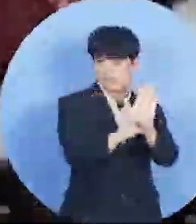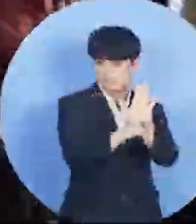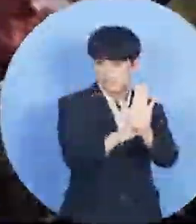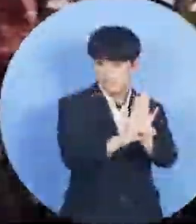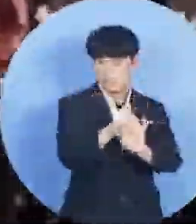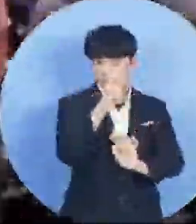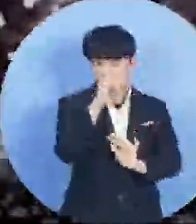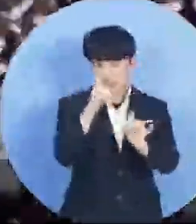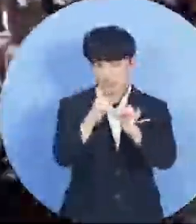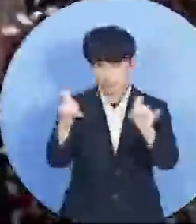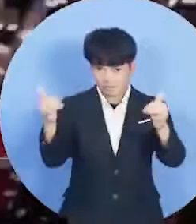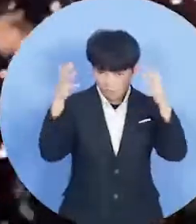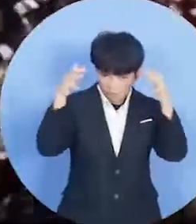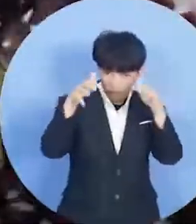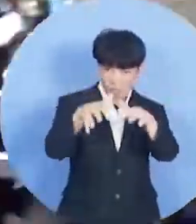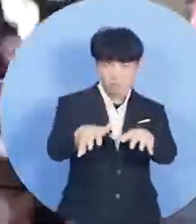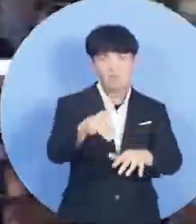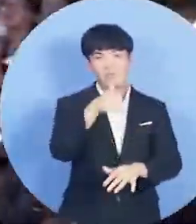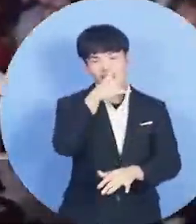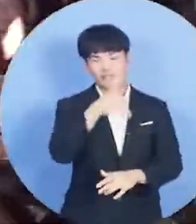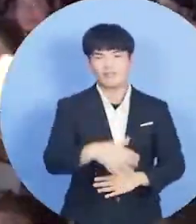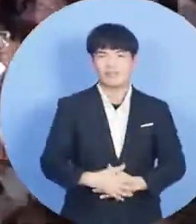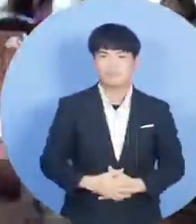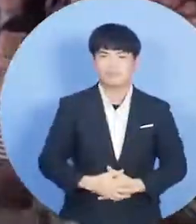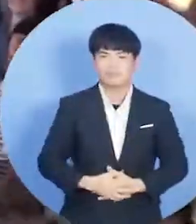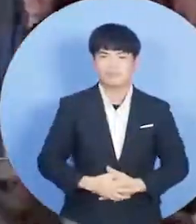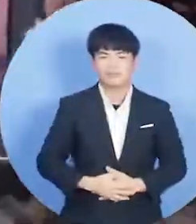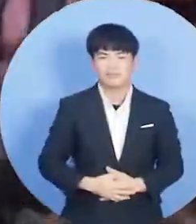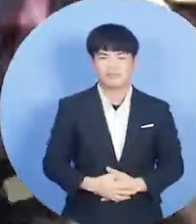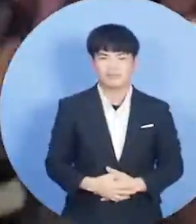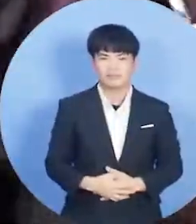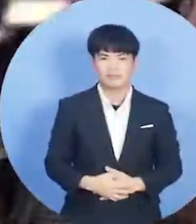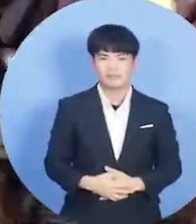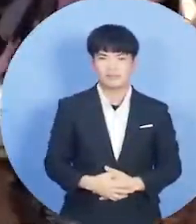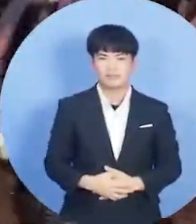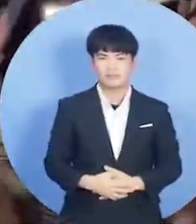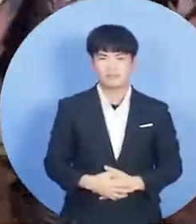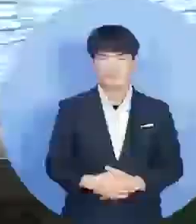생중계해 시민들의 큰 호응을 얻으며 성황리에 마무리됐습니다.